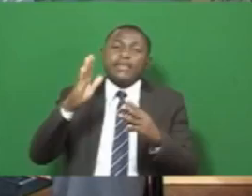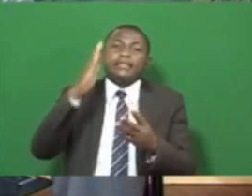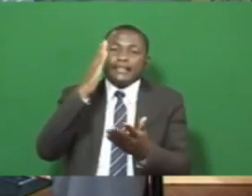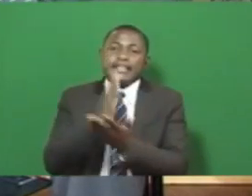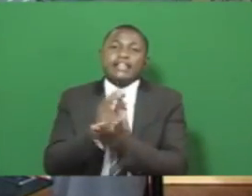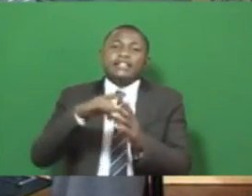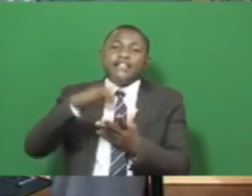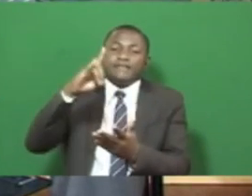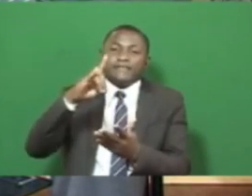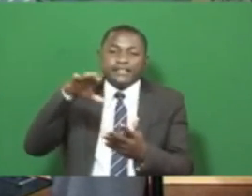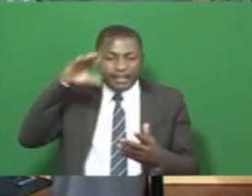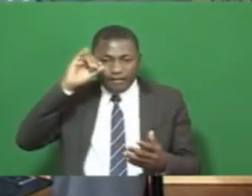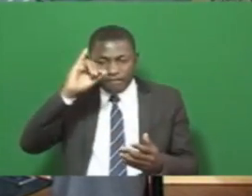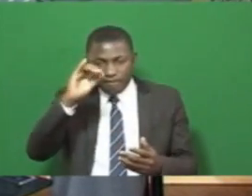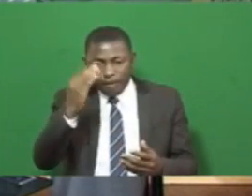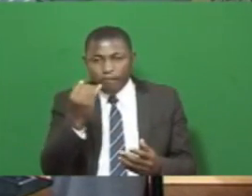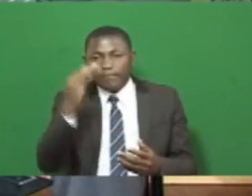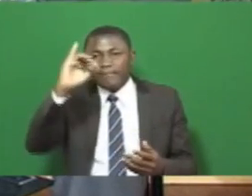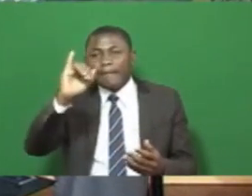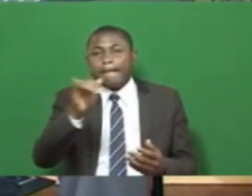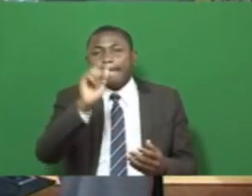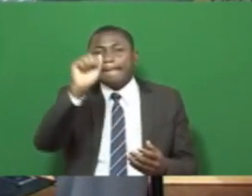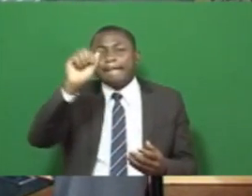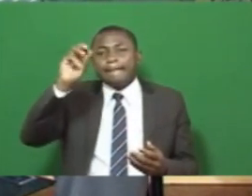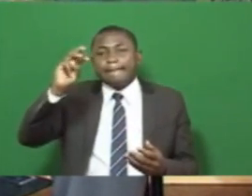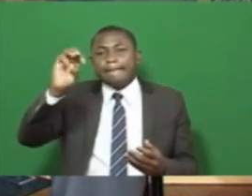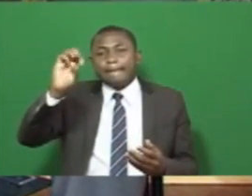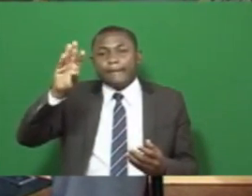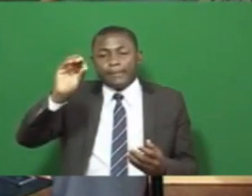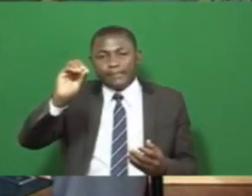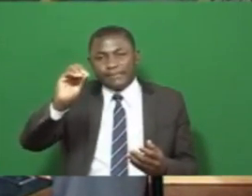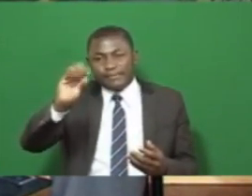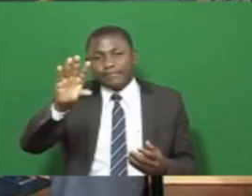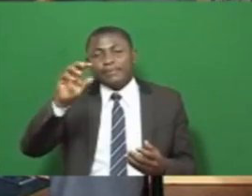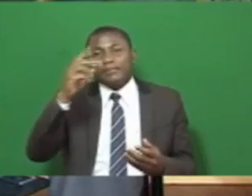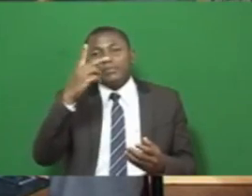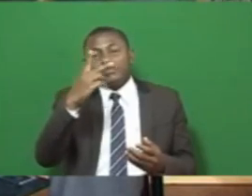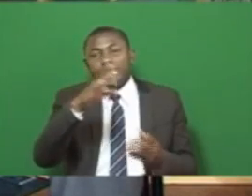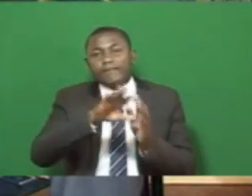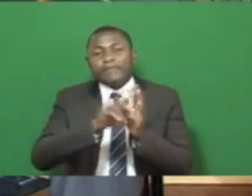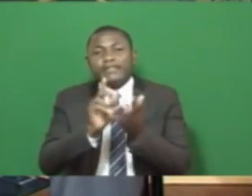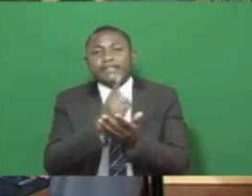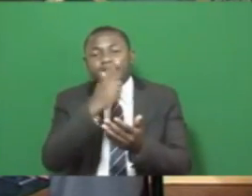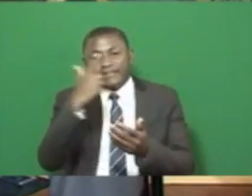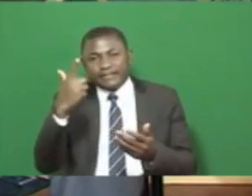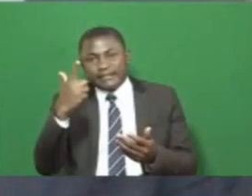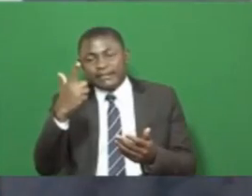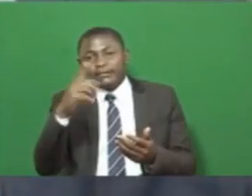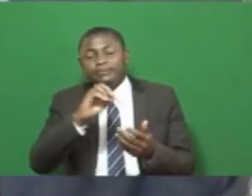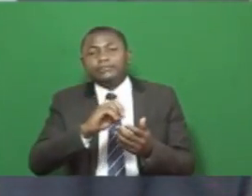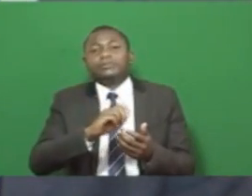yacho ipapo. Alright. Regaiti kubatanzwa kuna James chapter 2. Tiverengere kubva pavhesi ya 17 kuenda pa 20 kurataw